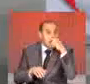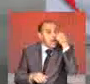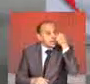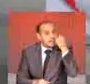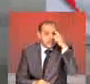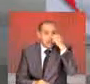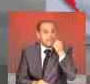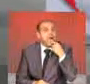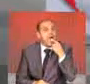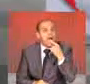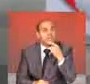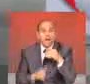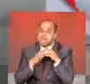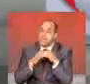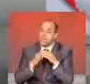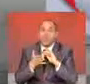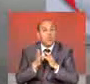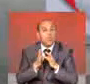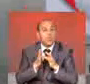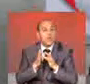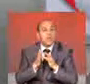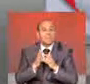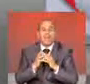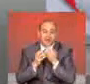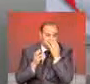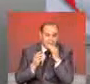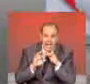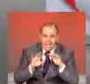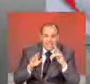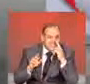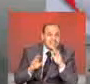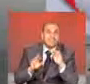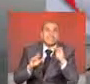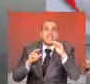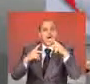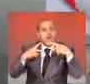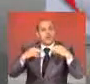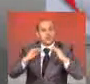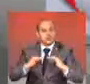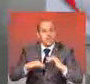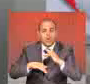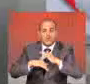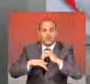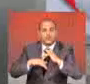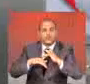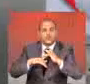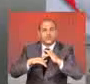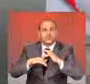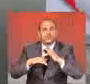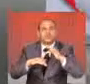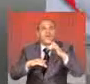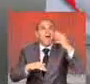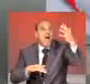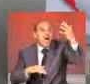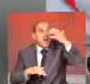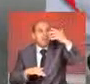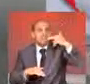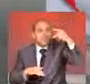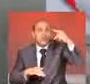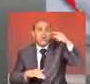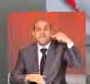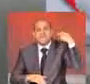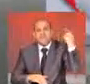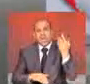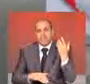بكثير سيكون مطلوبا لخفض الانبعاثات المتزايدة للغازات المسببة لظاهرة الاحتباس الحراري في